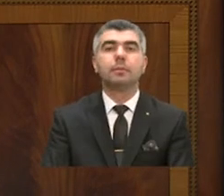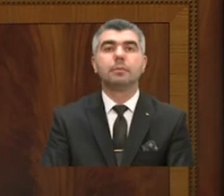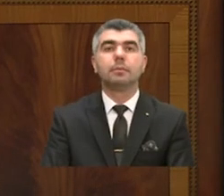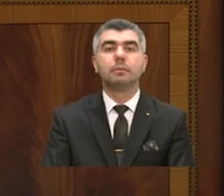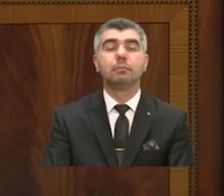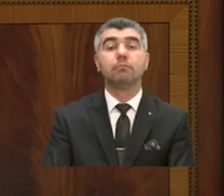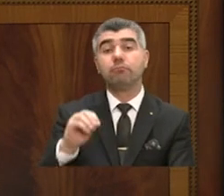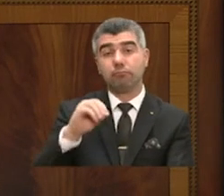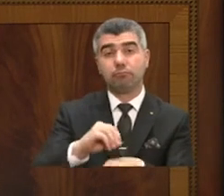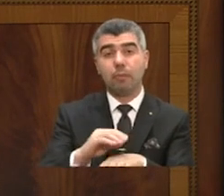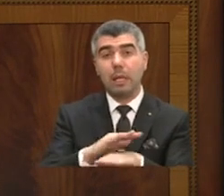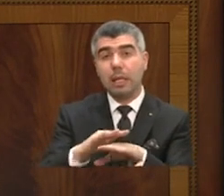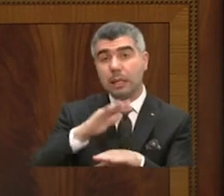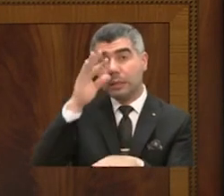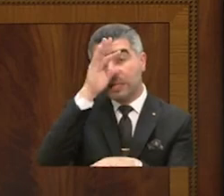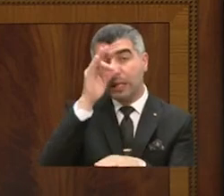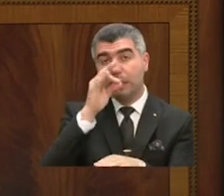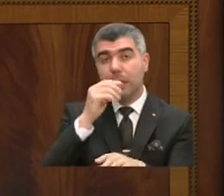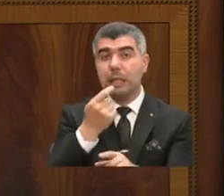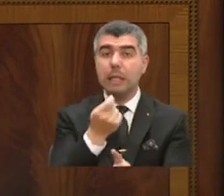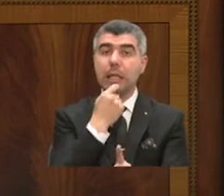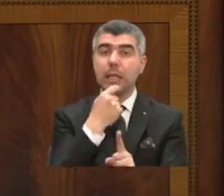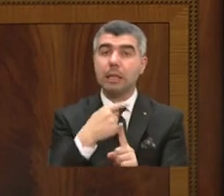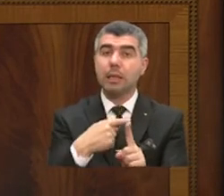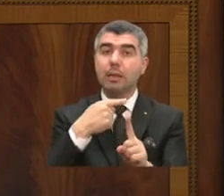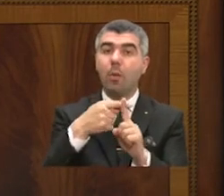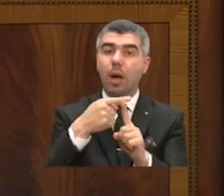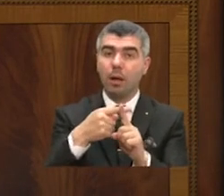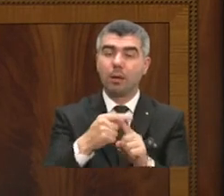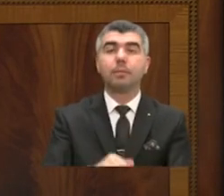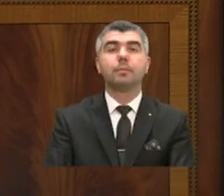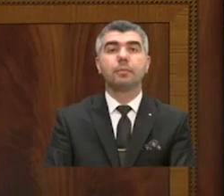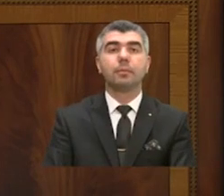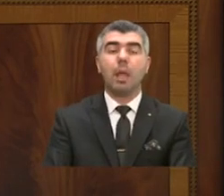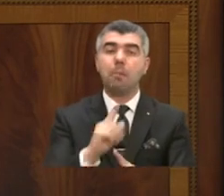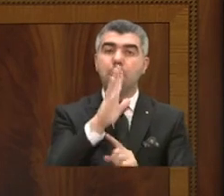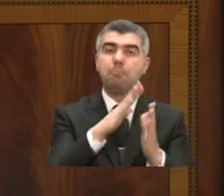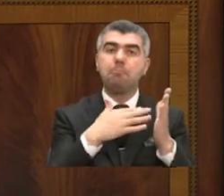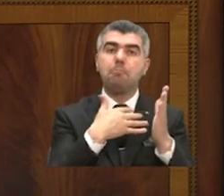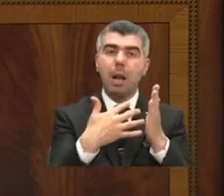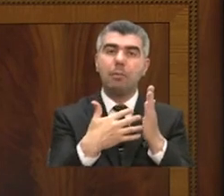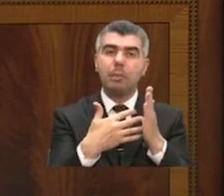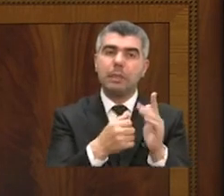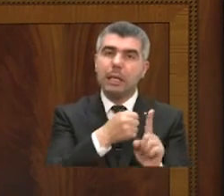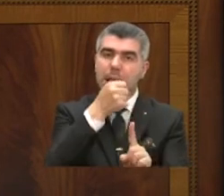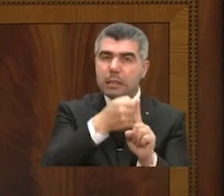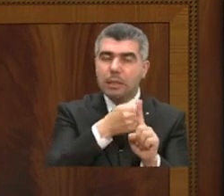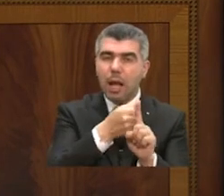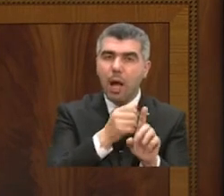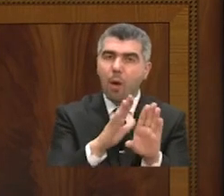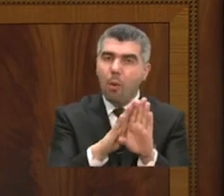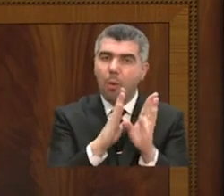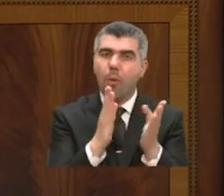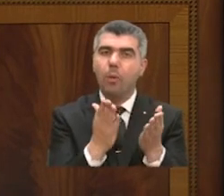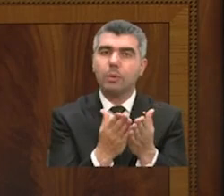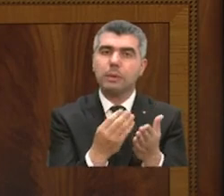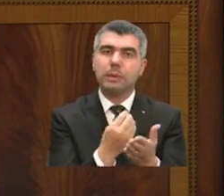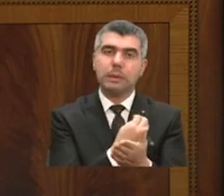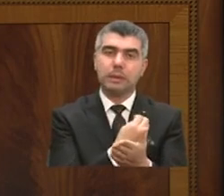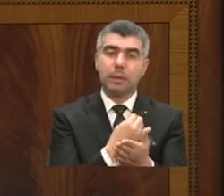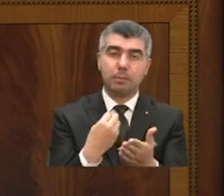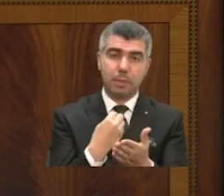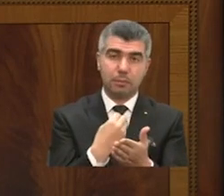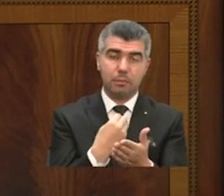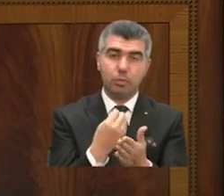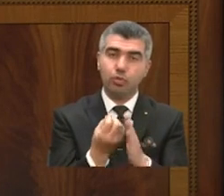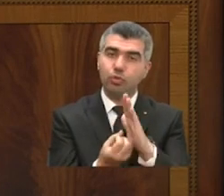حكامة السياسية الدوائية ببلادنا، نطمح في إطار برنامج الإصلاح الهيكلي للمنظومة الصحية إلى